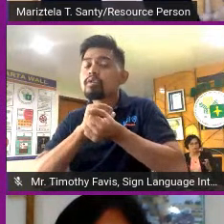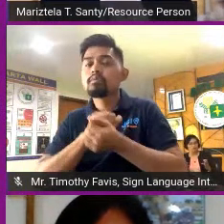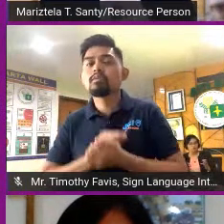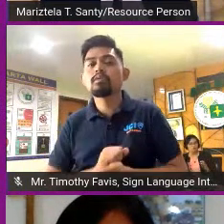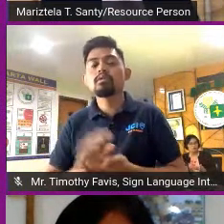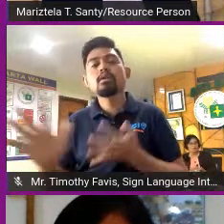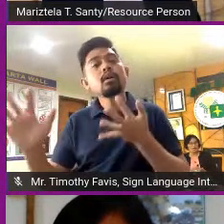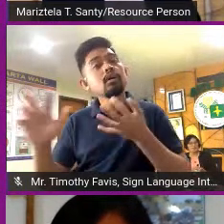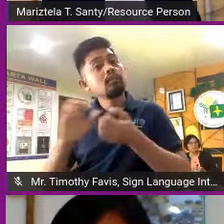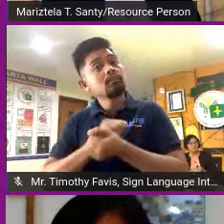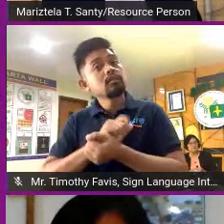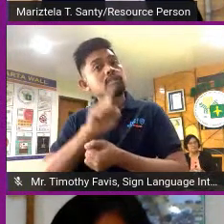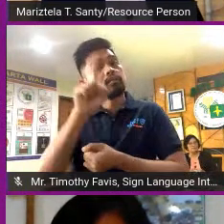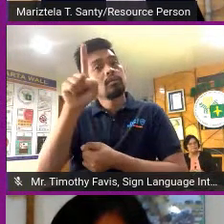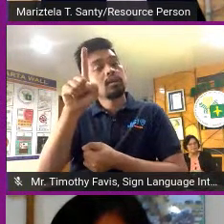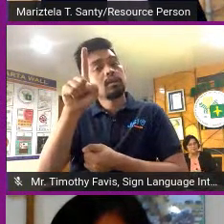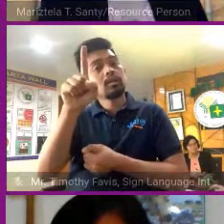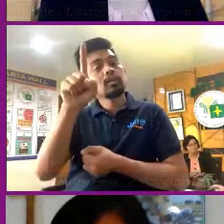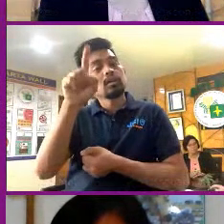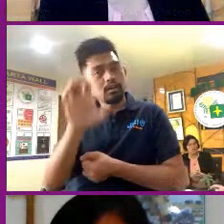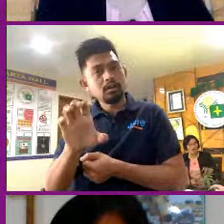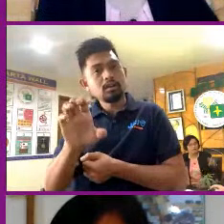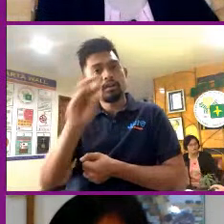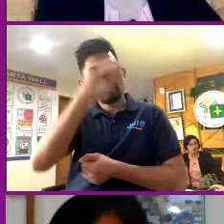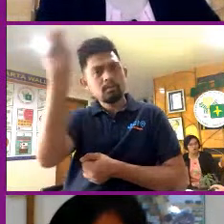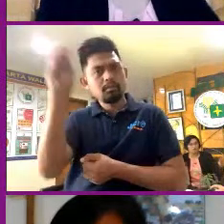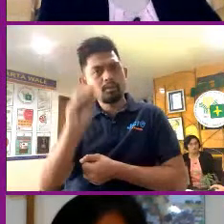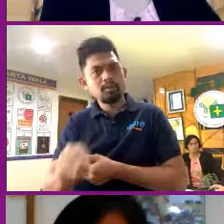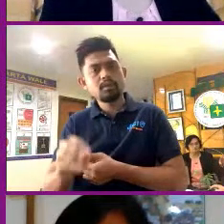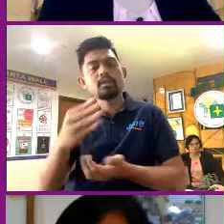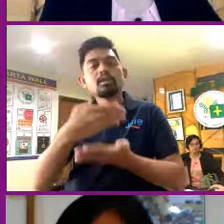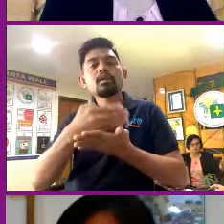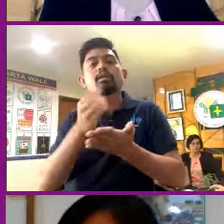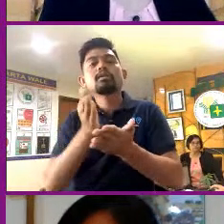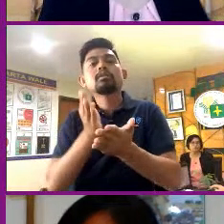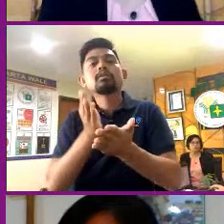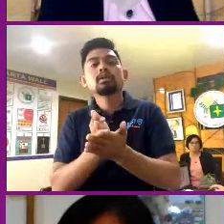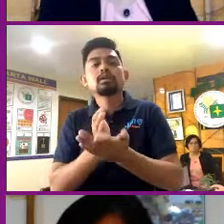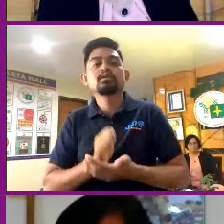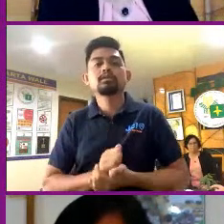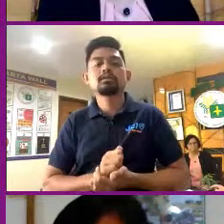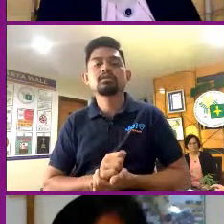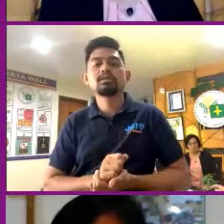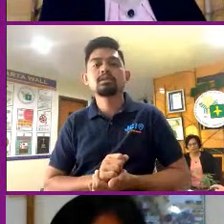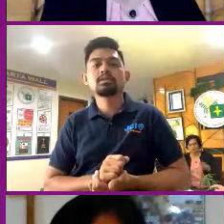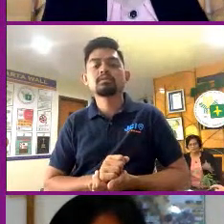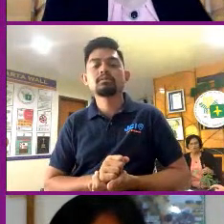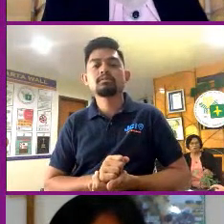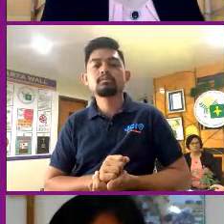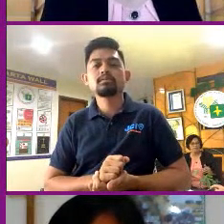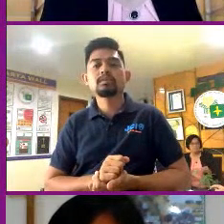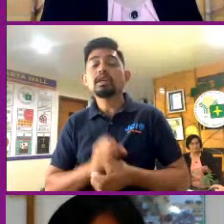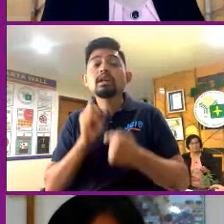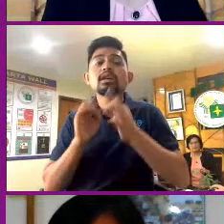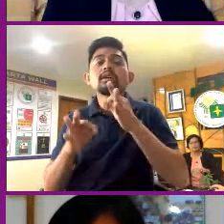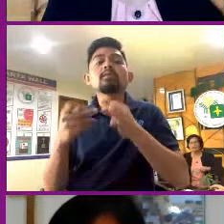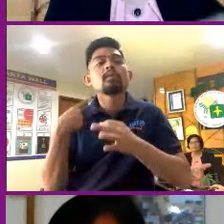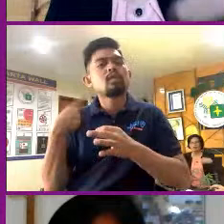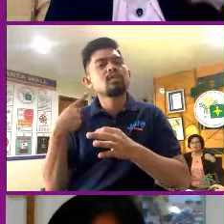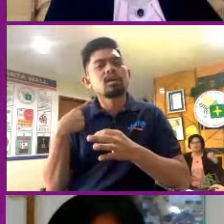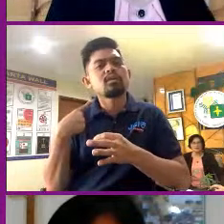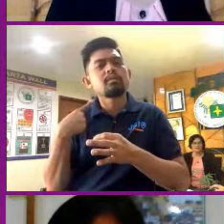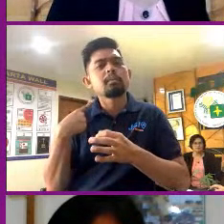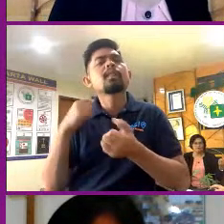mo yung 100% na budget mo as long as you have issues to solve. So it is not only